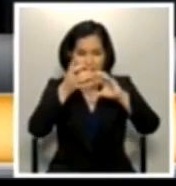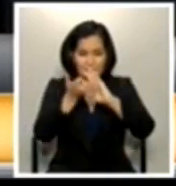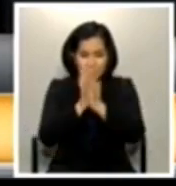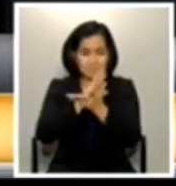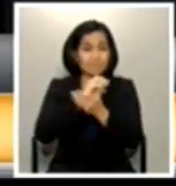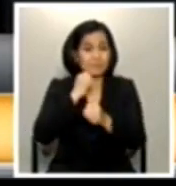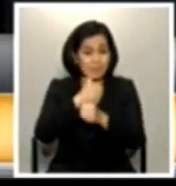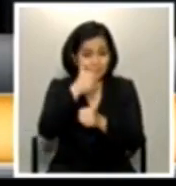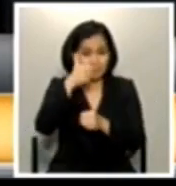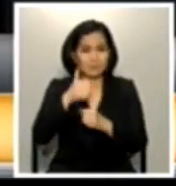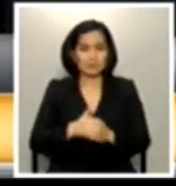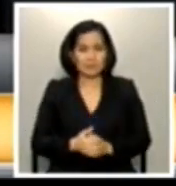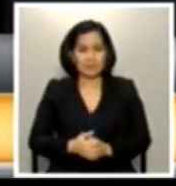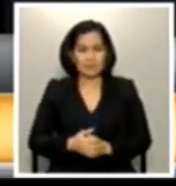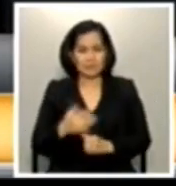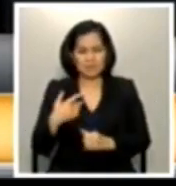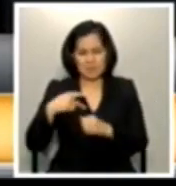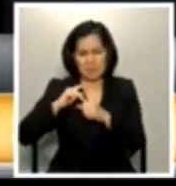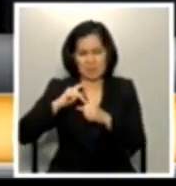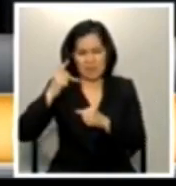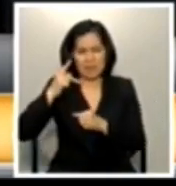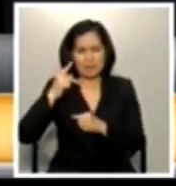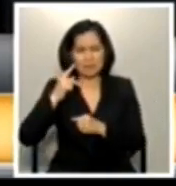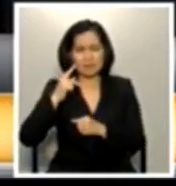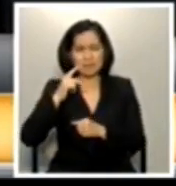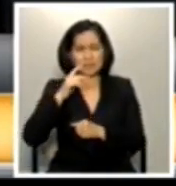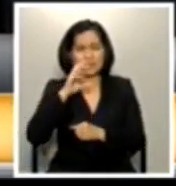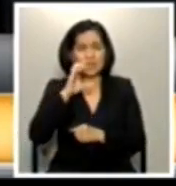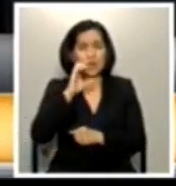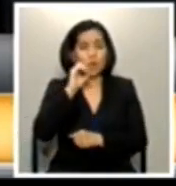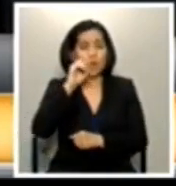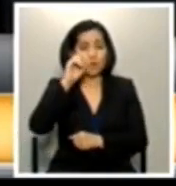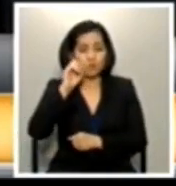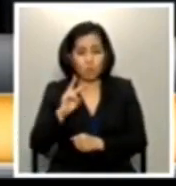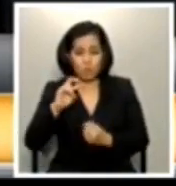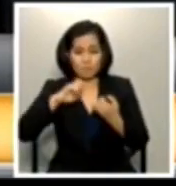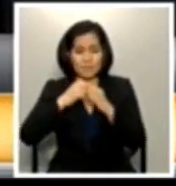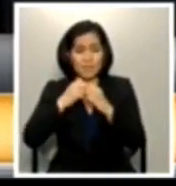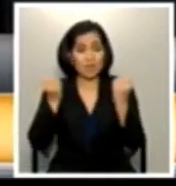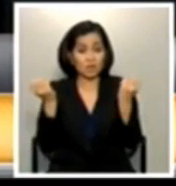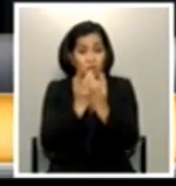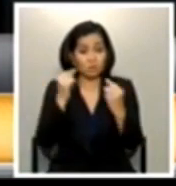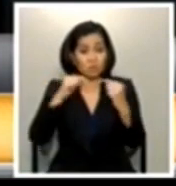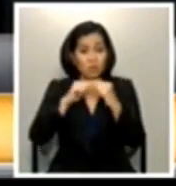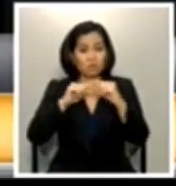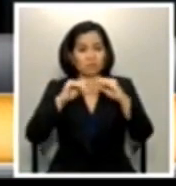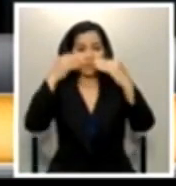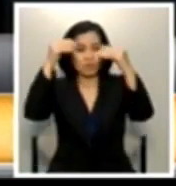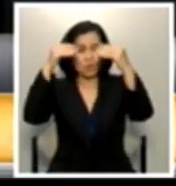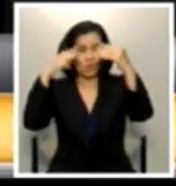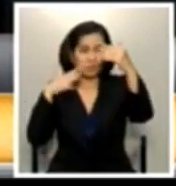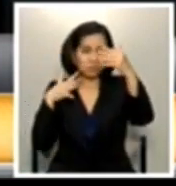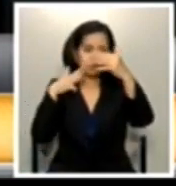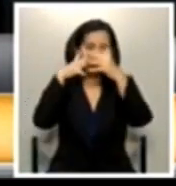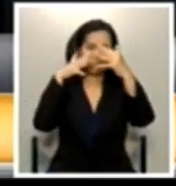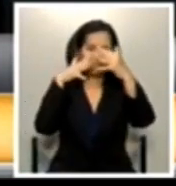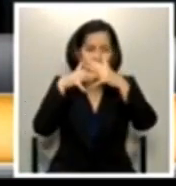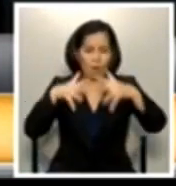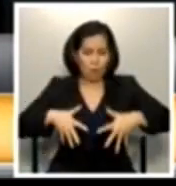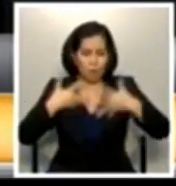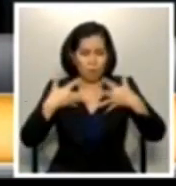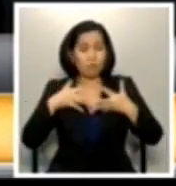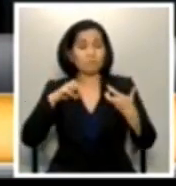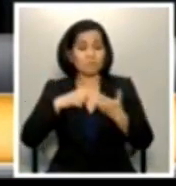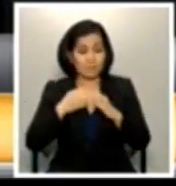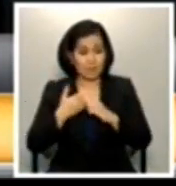าปก็ต้องมีก๊าซคาร์บอนไดออกไซด์ซึ่งทำให้เกิดปฏิกิริยาเรือนกระจกพี่น้องที่อยู่ในบริเวณนั้นนะครับโดยเฉพาะจังหวัดราชบุรีซึ่งมีโรงไฟ